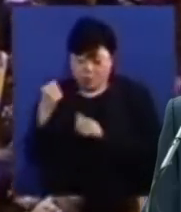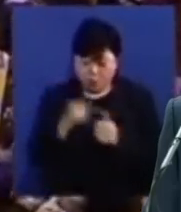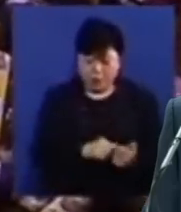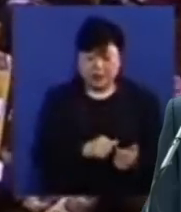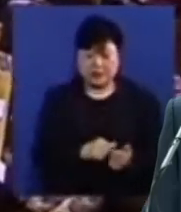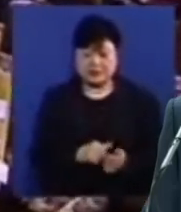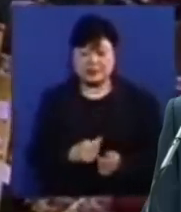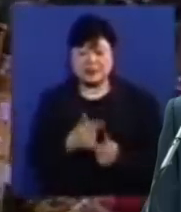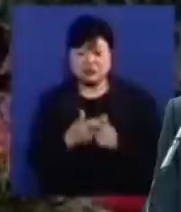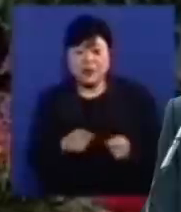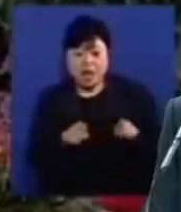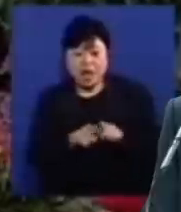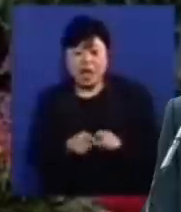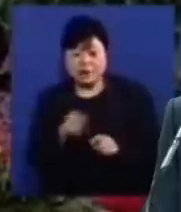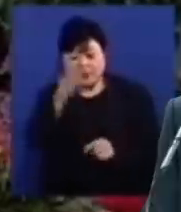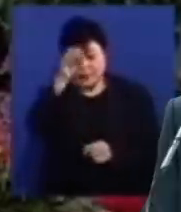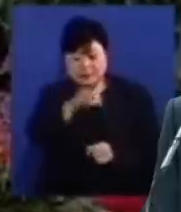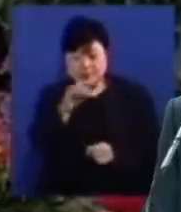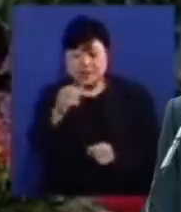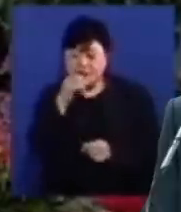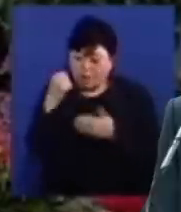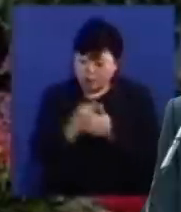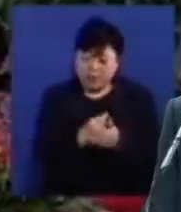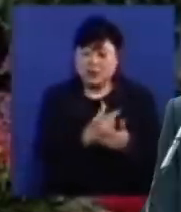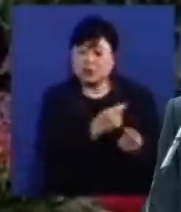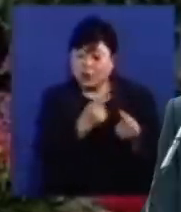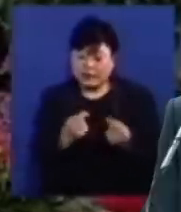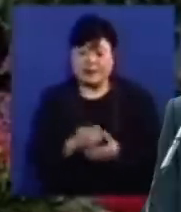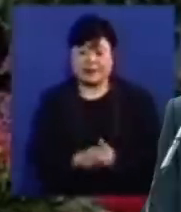그리스도와 함께 십자가에 못 박인 것 한 가지 아닙니까?